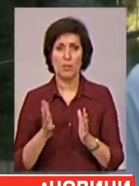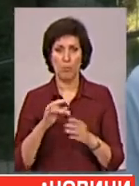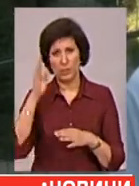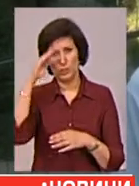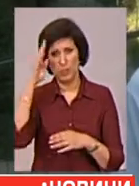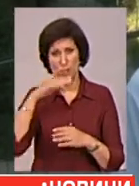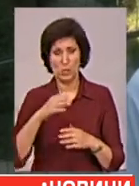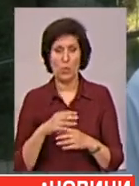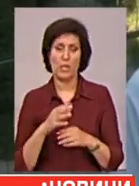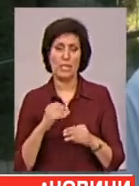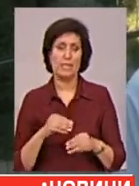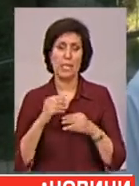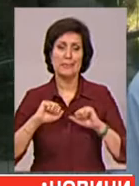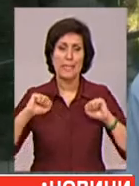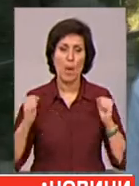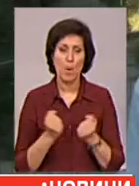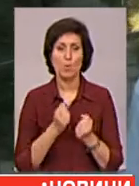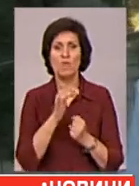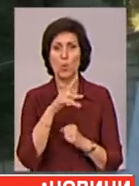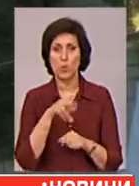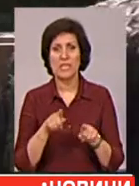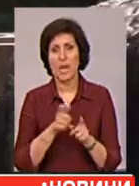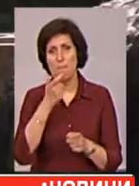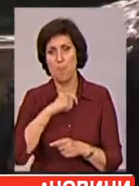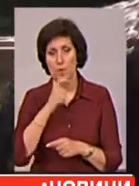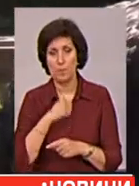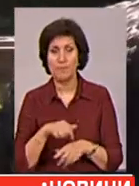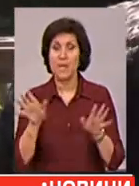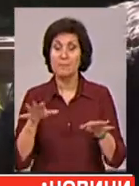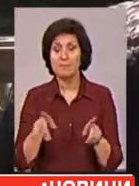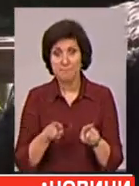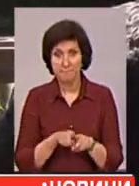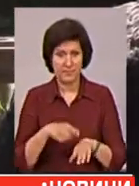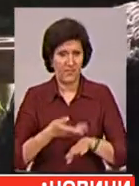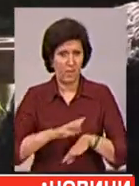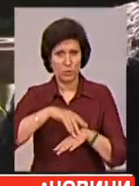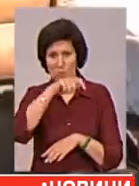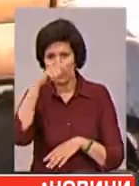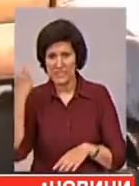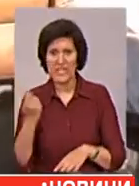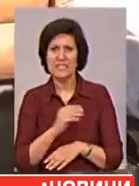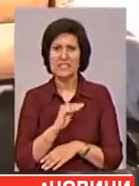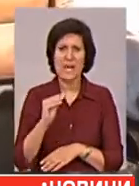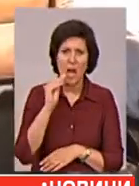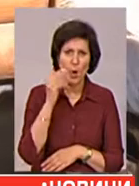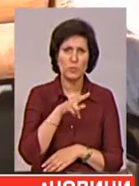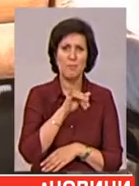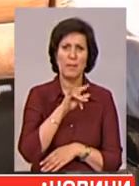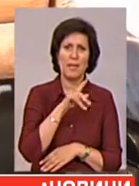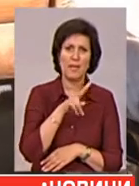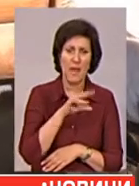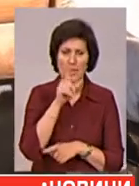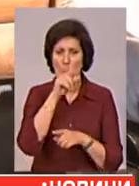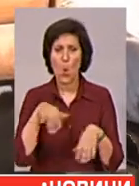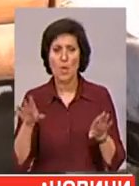жидкого. І даємо заморожені фрукти як морожене. Пернатим теж важко у спеку. Страусам, пеліканам та степовим